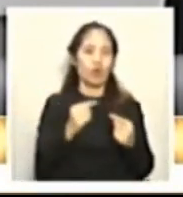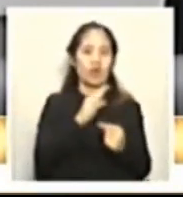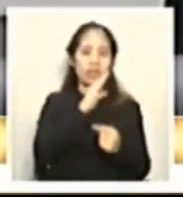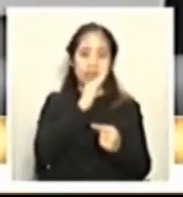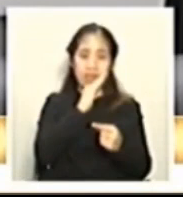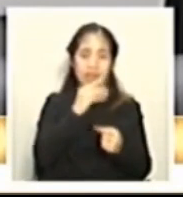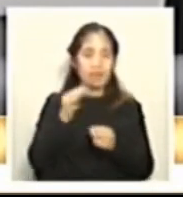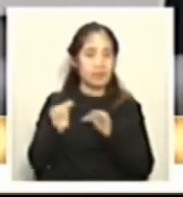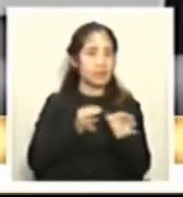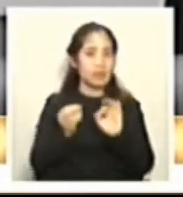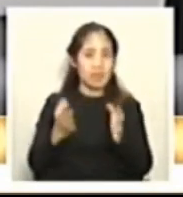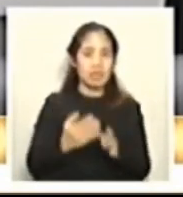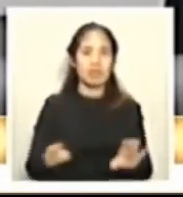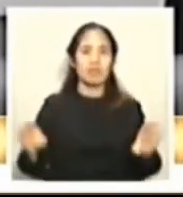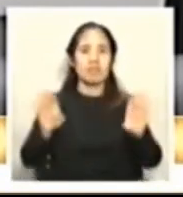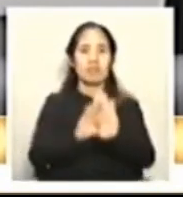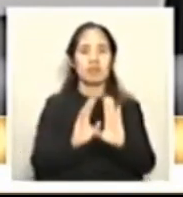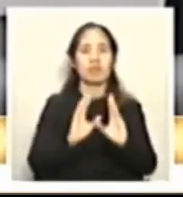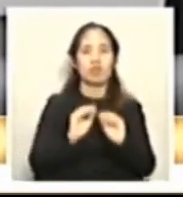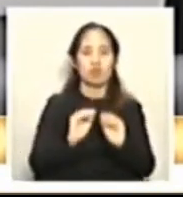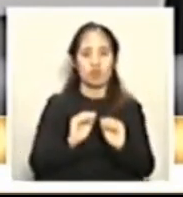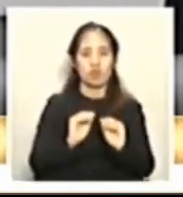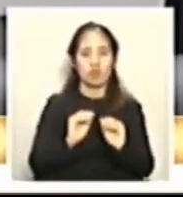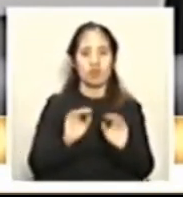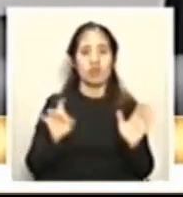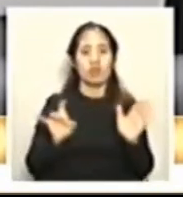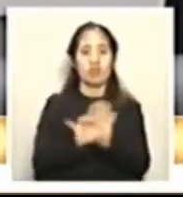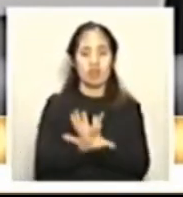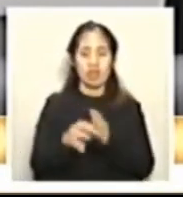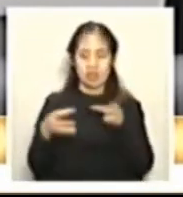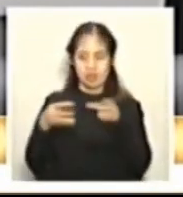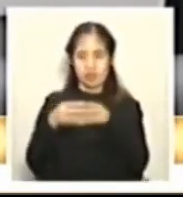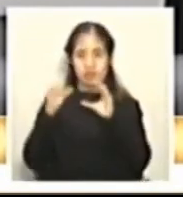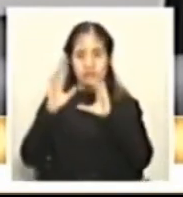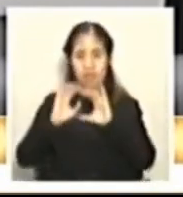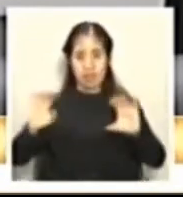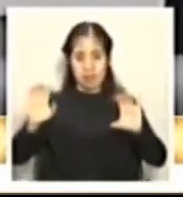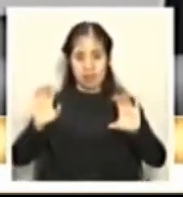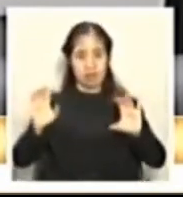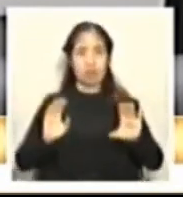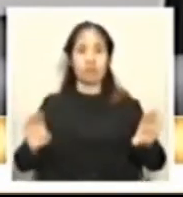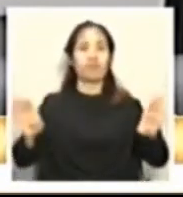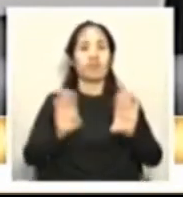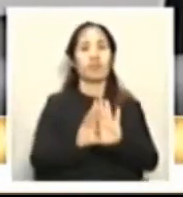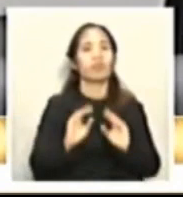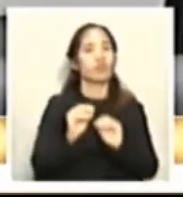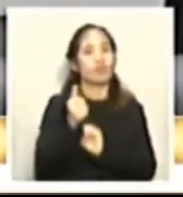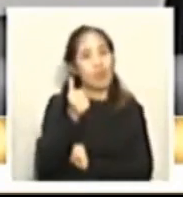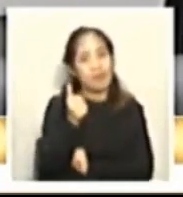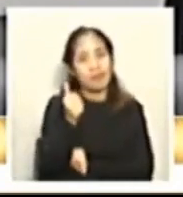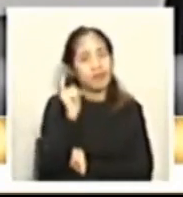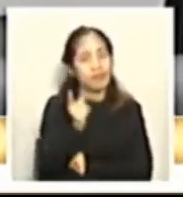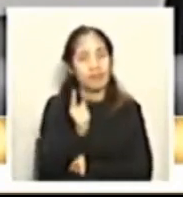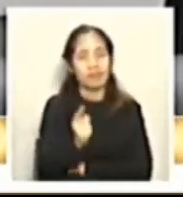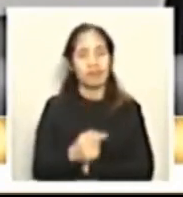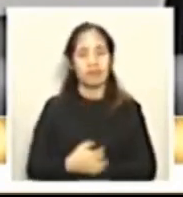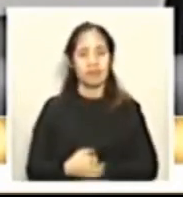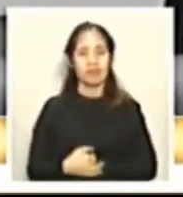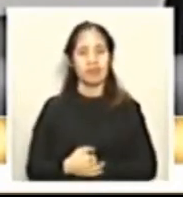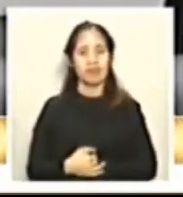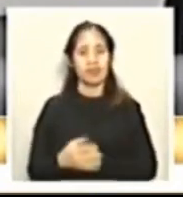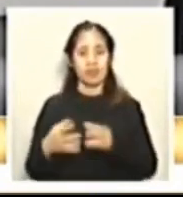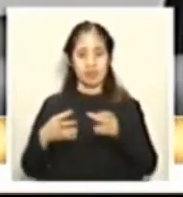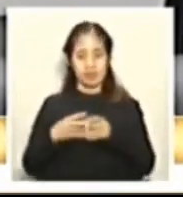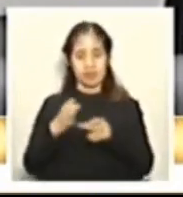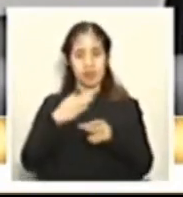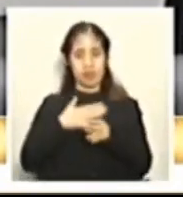ะปิดการประชุมแน่นอนที่สุดครับรัฐบาลมีเสียงข้างมากก็สามารถปิดการประชุมได้อยู่แล้วฝ่ายค้าน